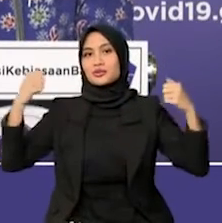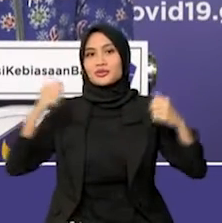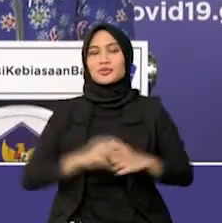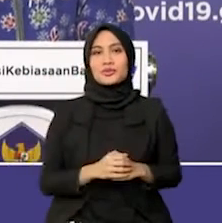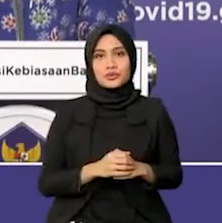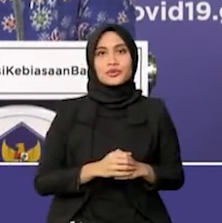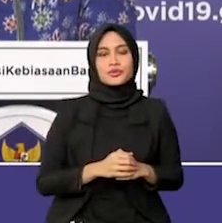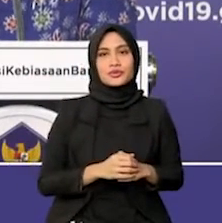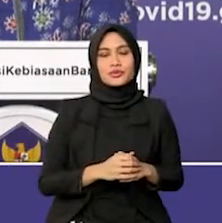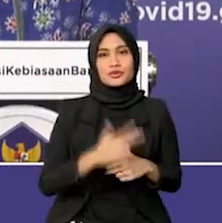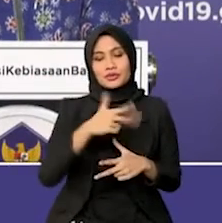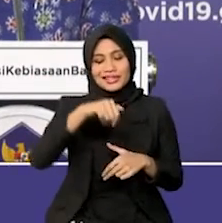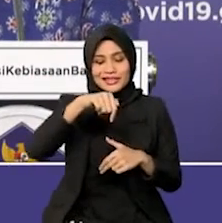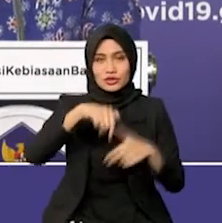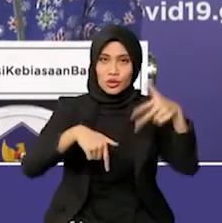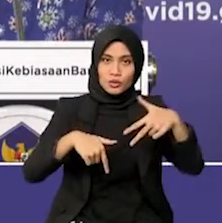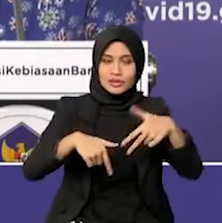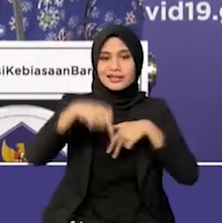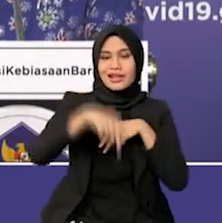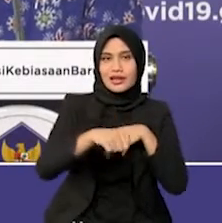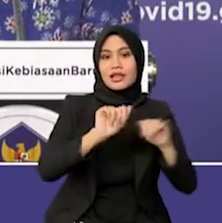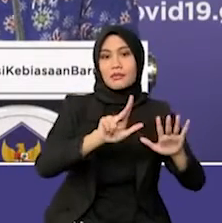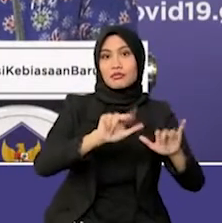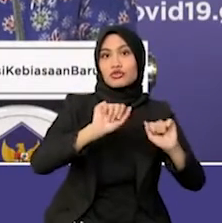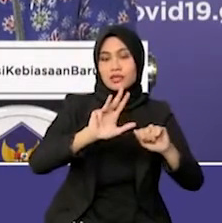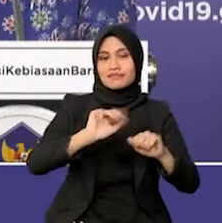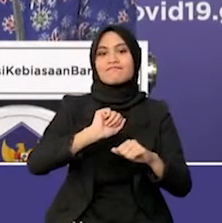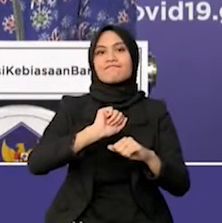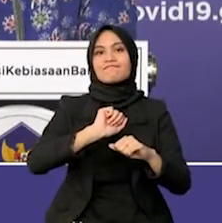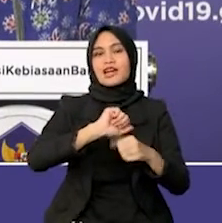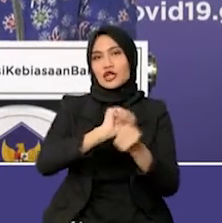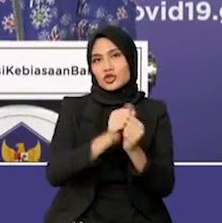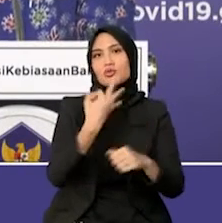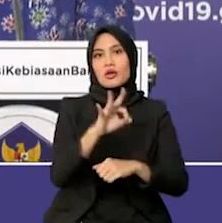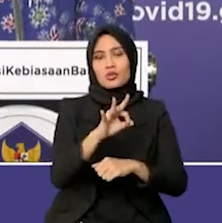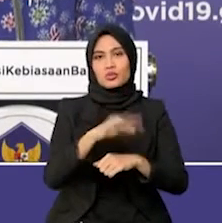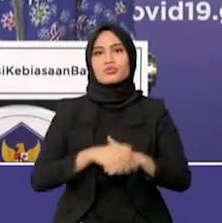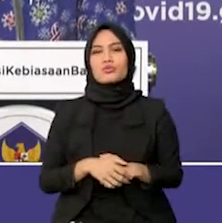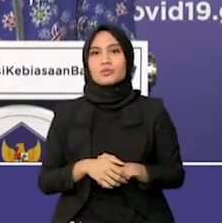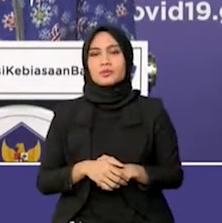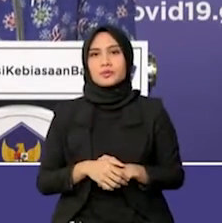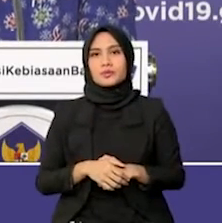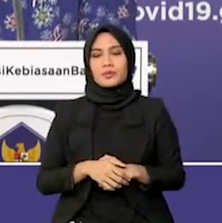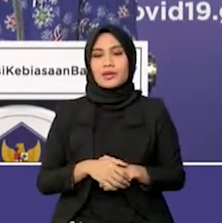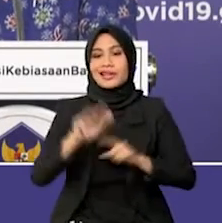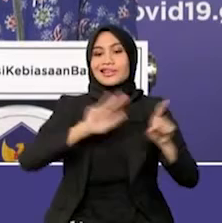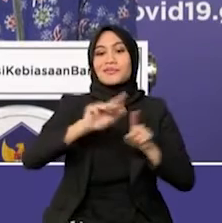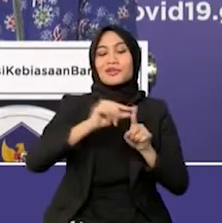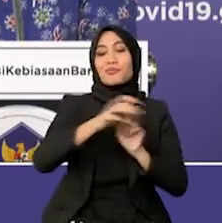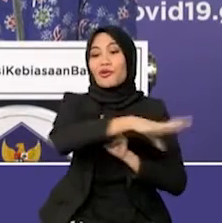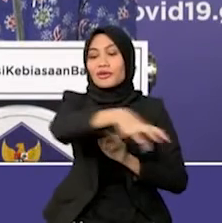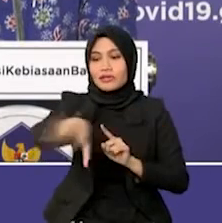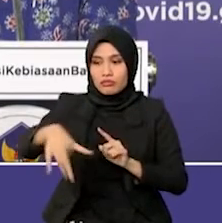kemudian Sulawesi Selatan melaporkan 89 kasus baru dan 69 sembuh 19